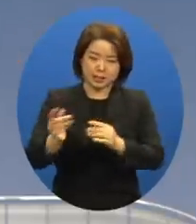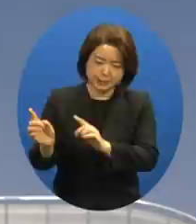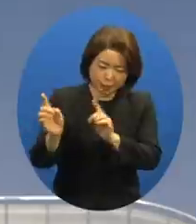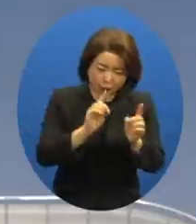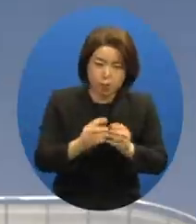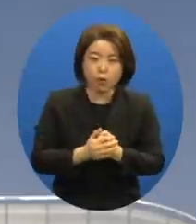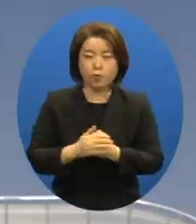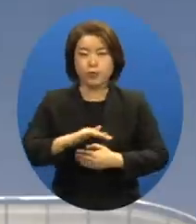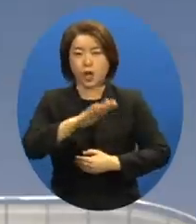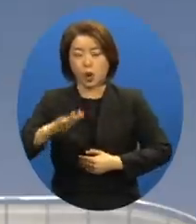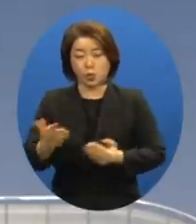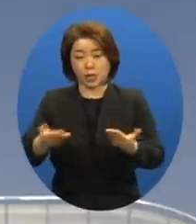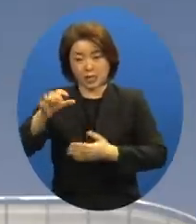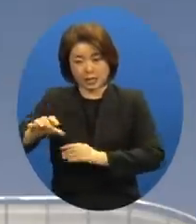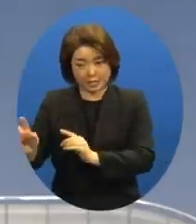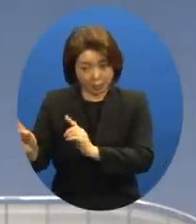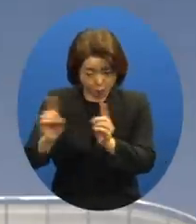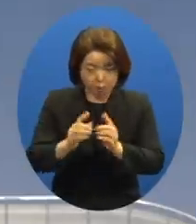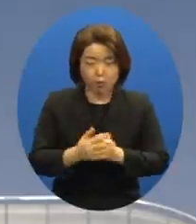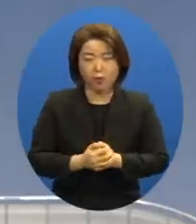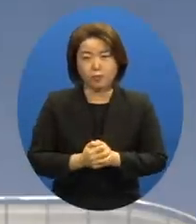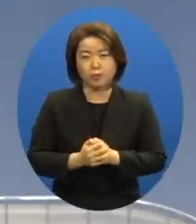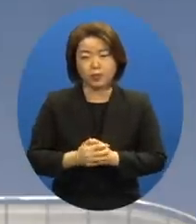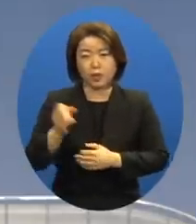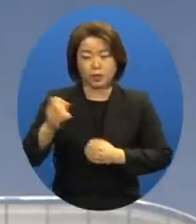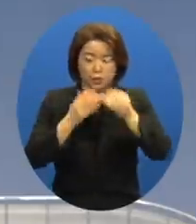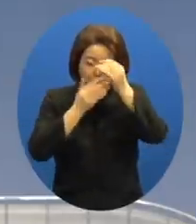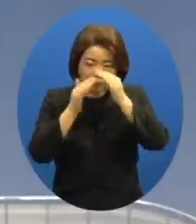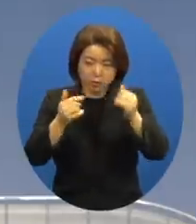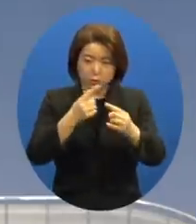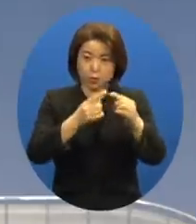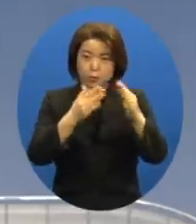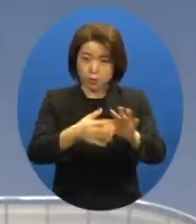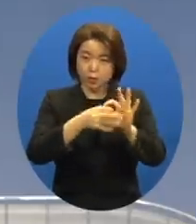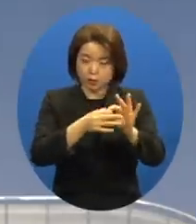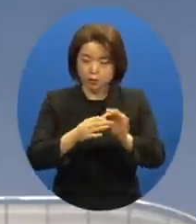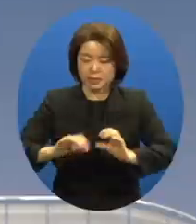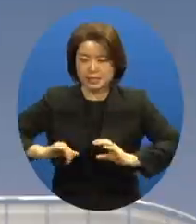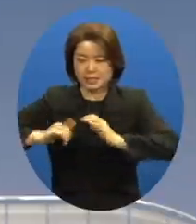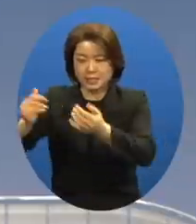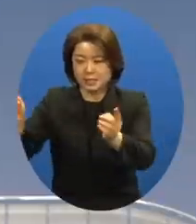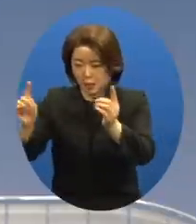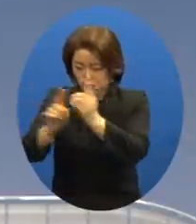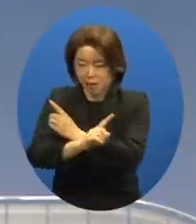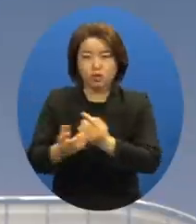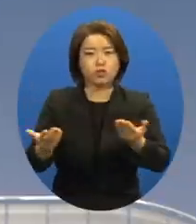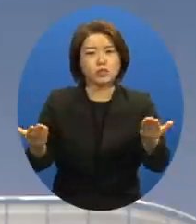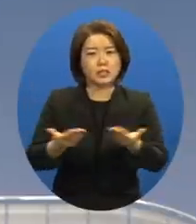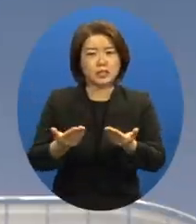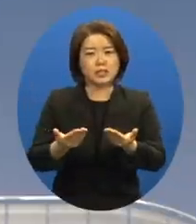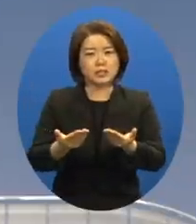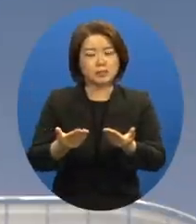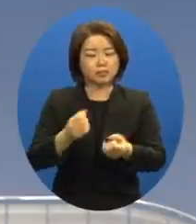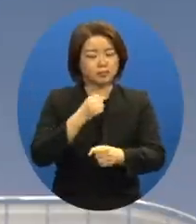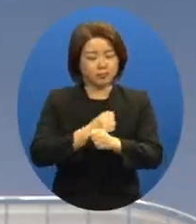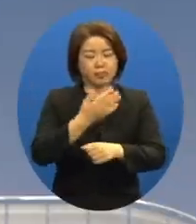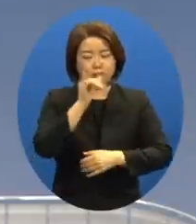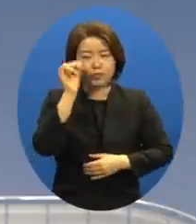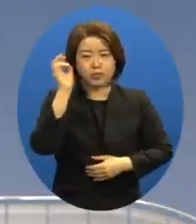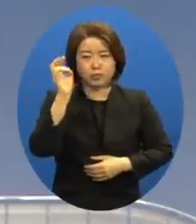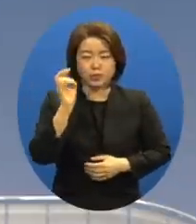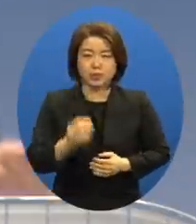우리의 일터 해요 성도들과 교회를 통하여 세상을 변화시키는 일을 하실 것입니다